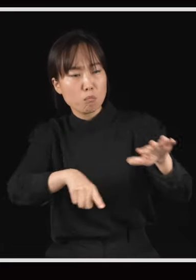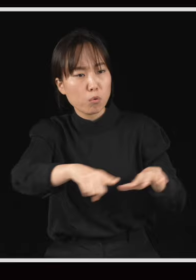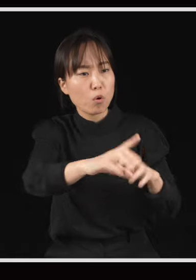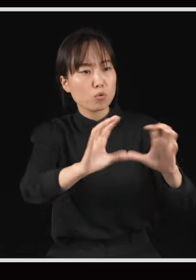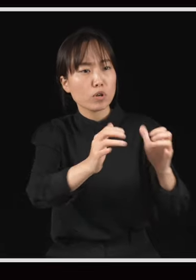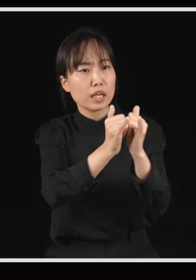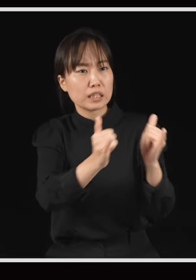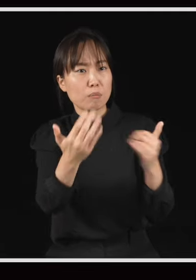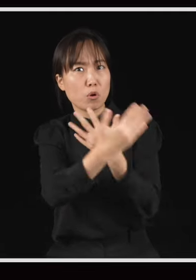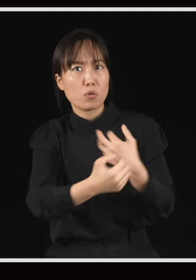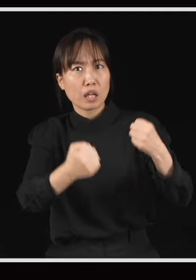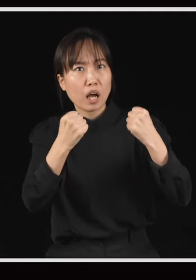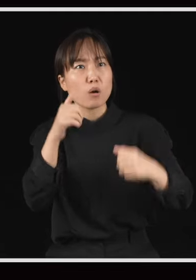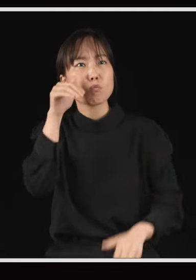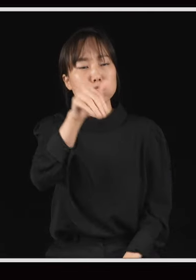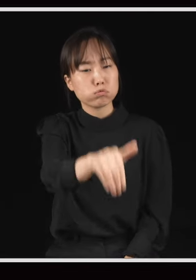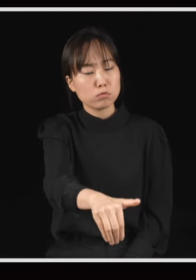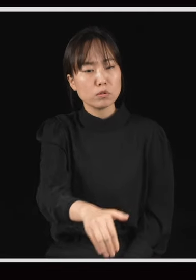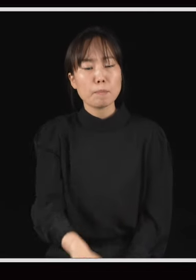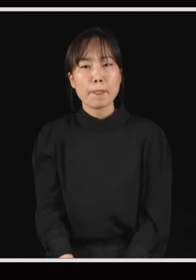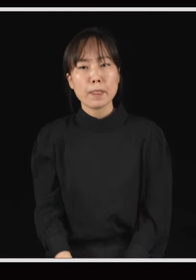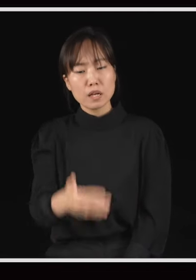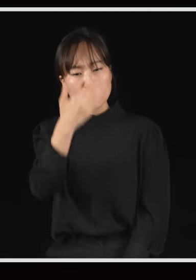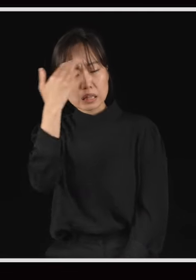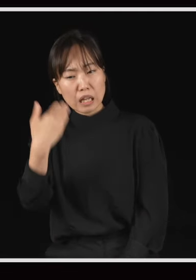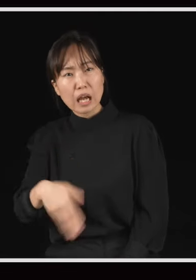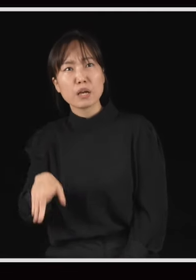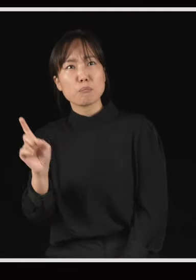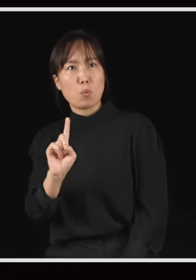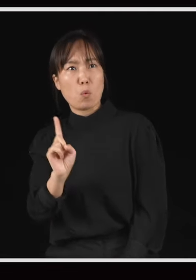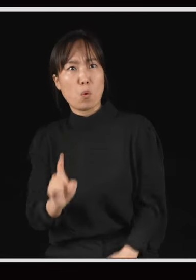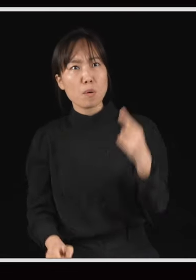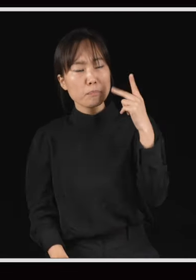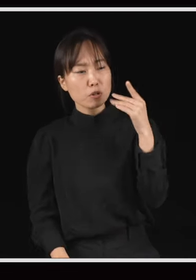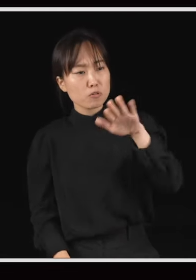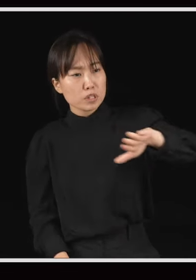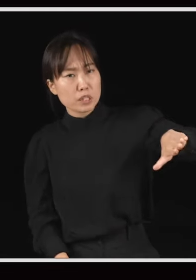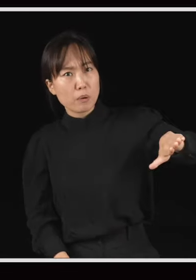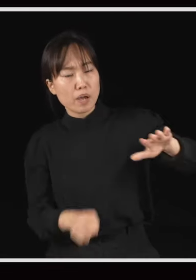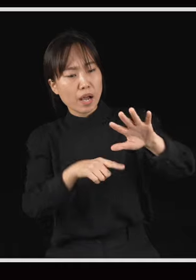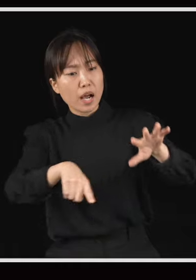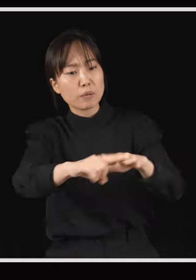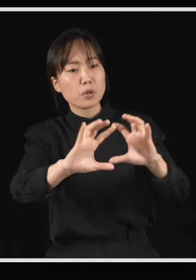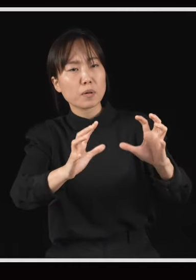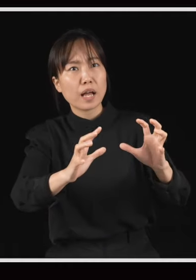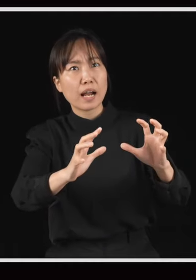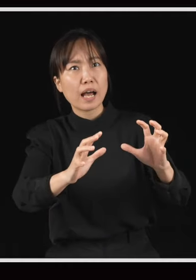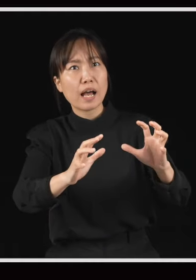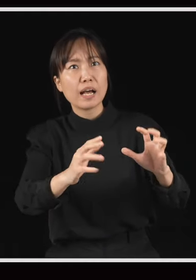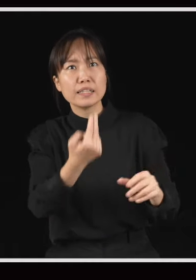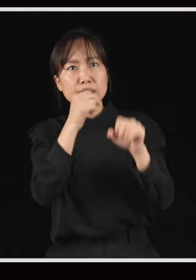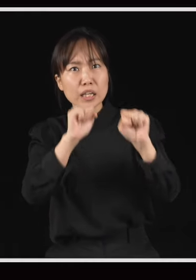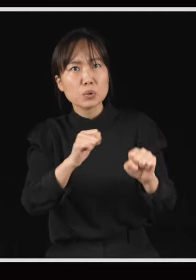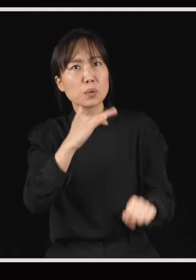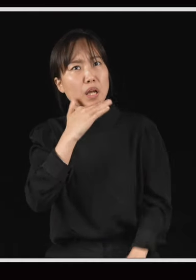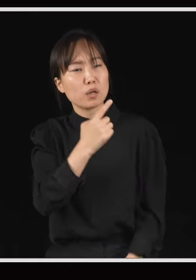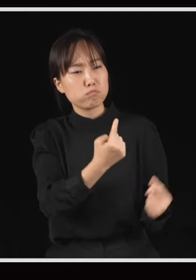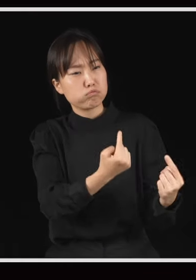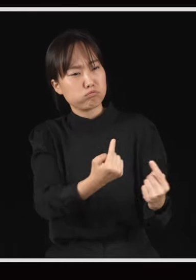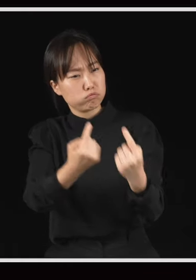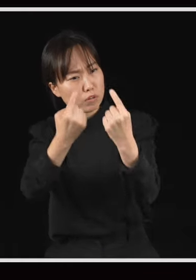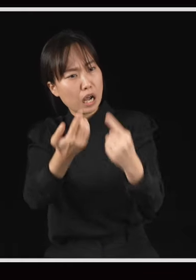건강 상태가 나빠지고 있어요. 다행히 미국을 제외한 선진국들은 아직까지 기대 수명 자체는 조금 늘고 있지만 굉장히